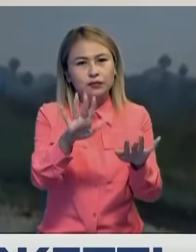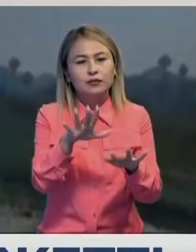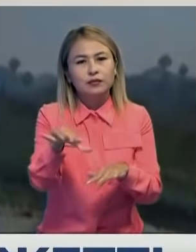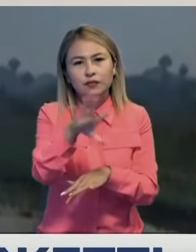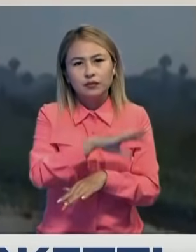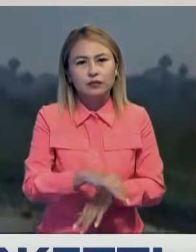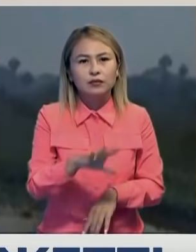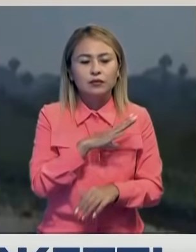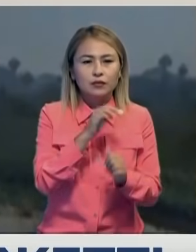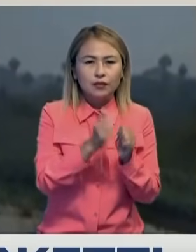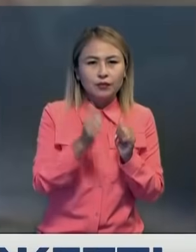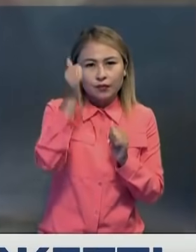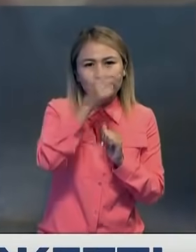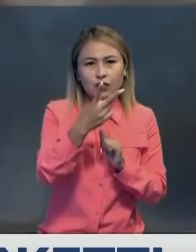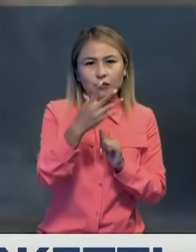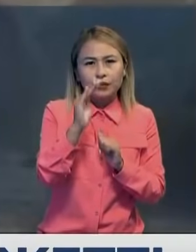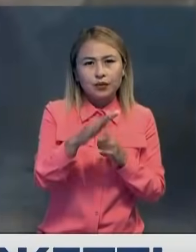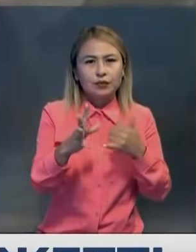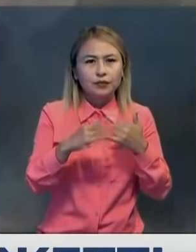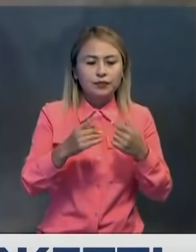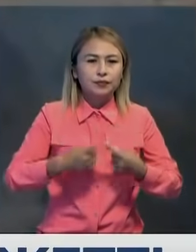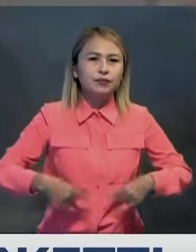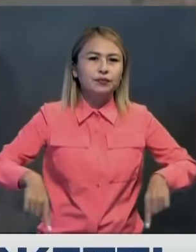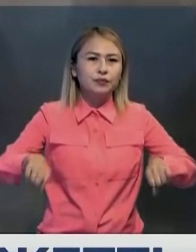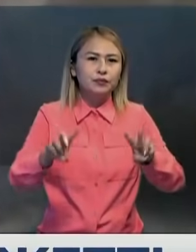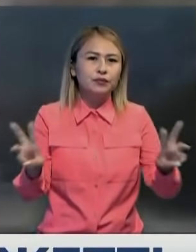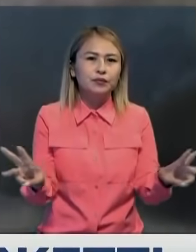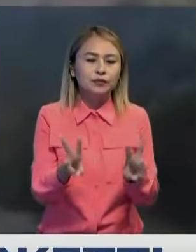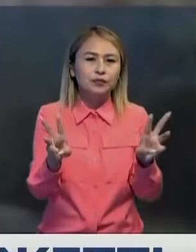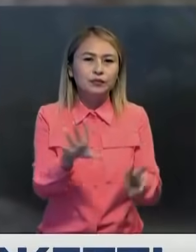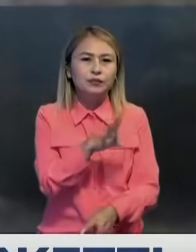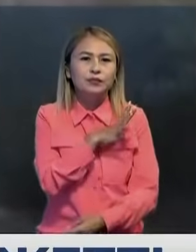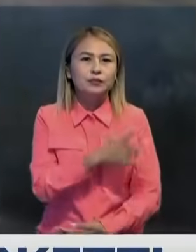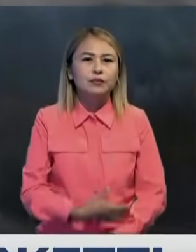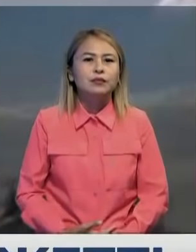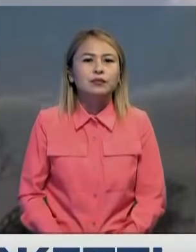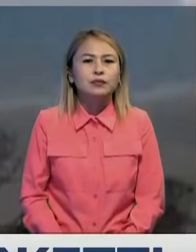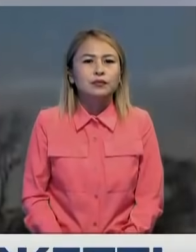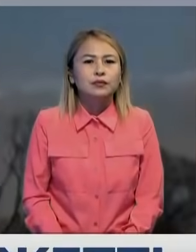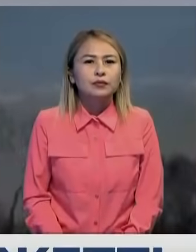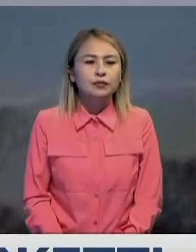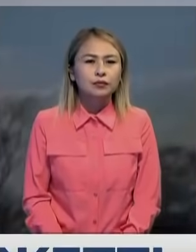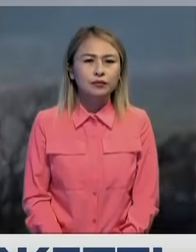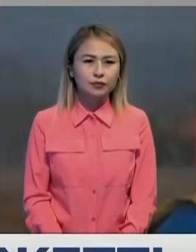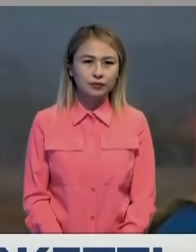танылды. Сарапшылар жыл басынан бері Боливияда 24 мың гектар жер телімі өртенгенін хабарлайды.